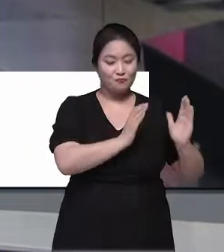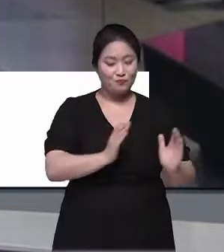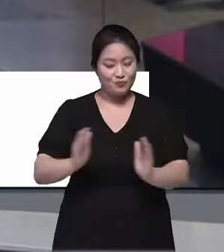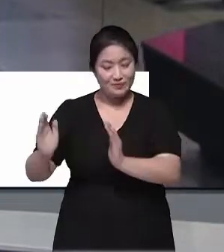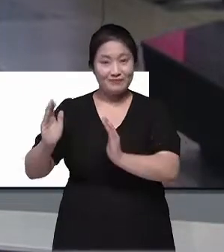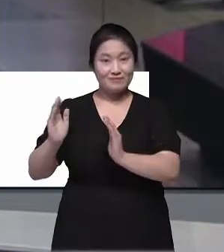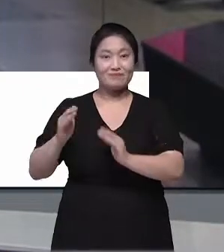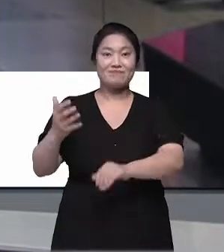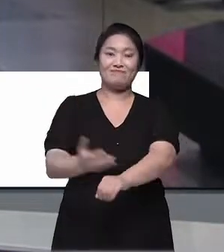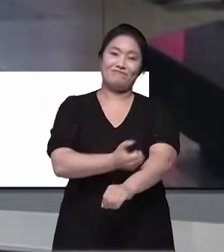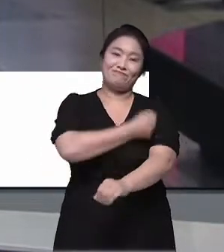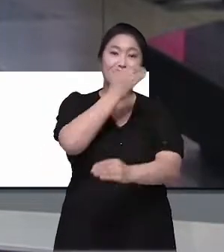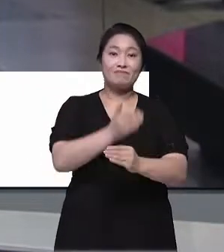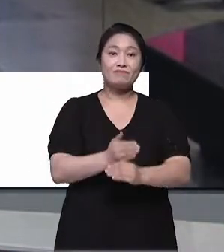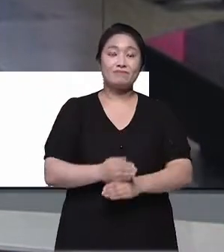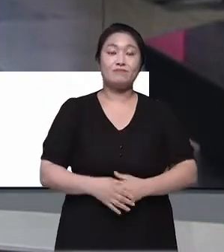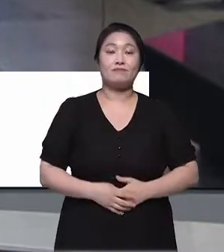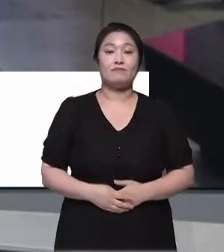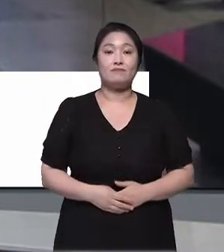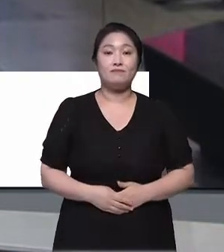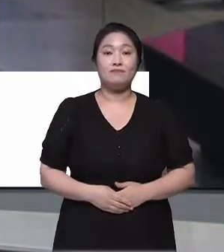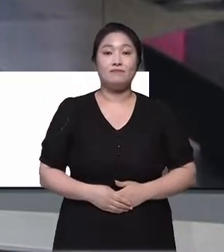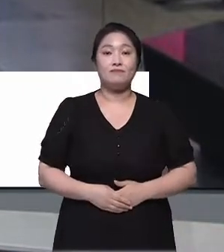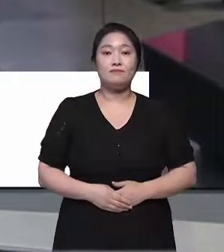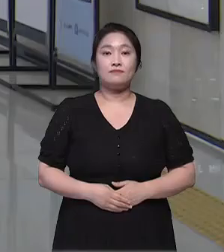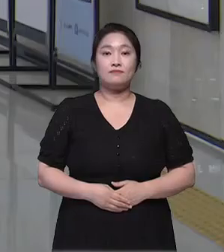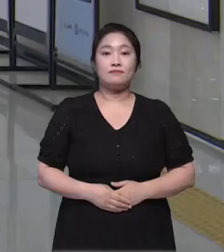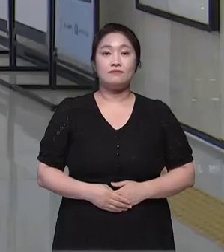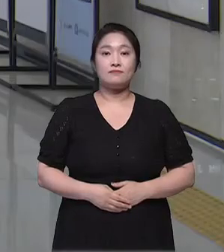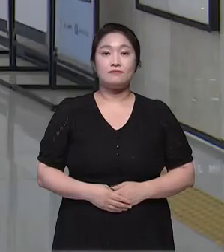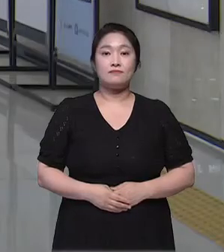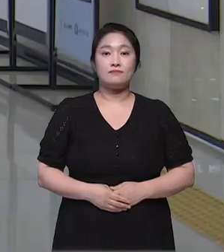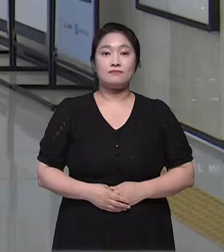준비도 활발합니다. 강동일 기자의 보도입니다.